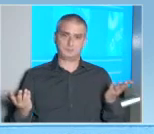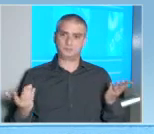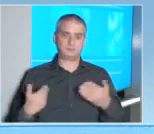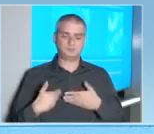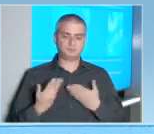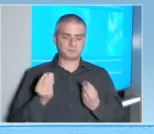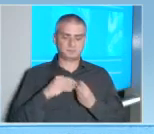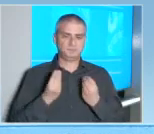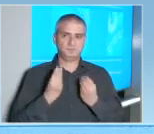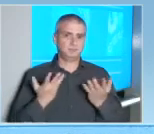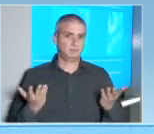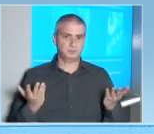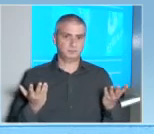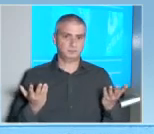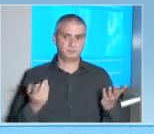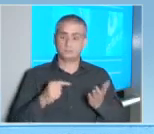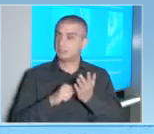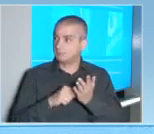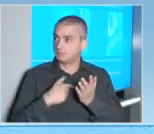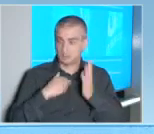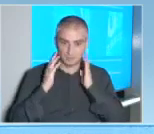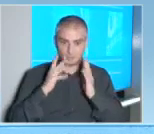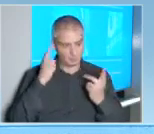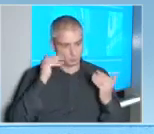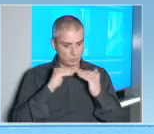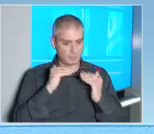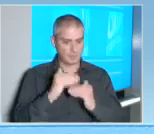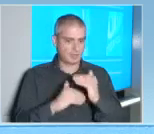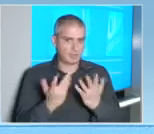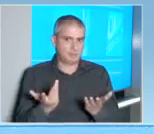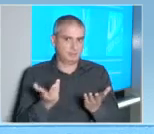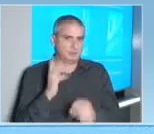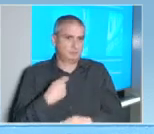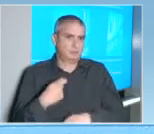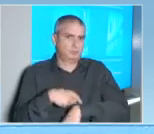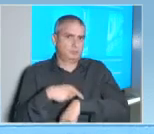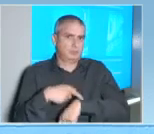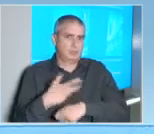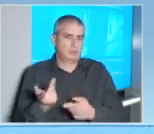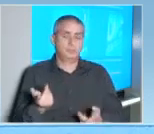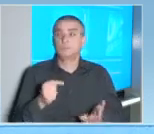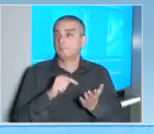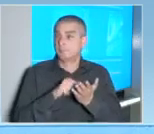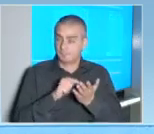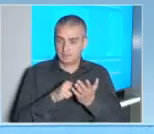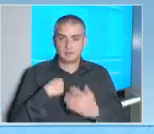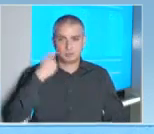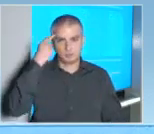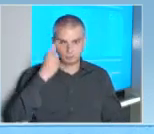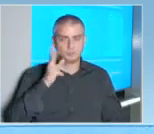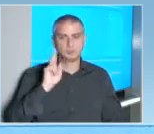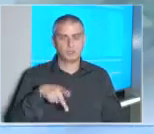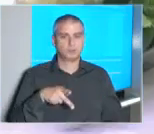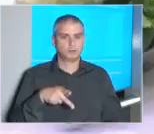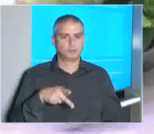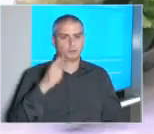אין מעבר לזה משהו, זאת אומרת, את מדברת על מתואמים ועל תהליך, זה לוקח יותר מדי זמן, זה כמו מסקי. תראה, לכן אני חושבת שיש כאן